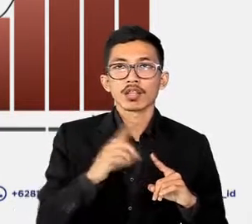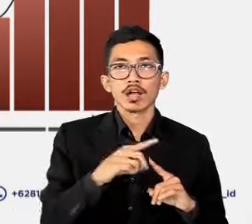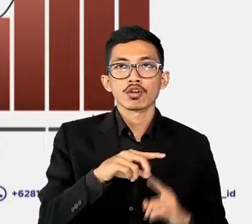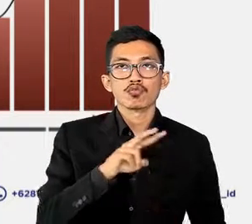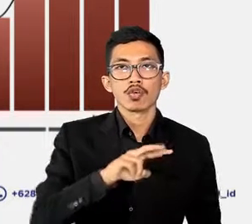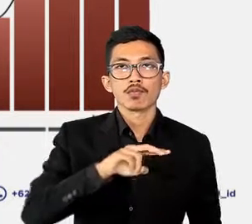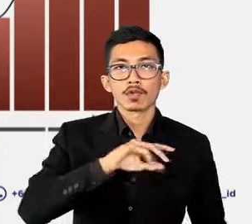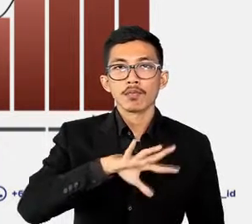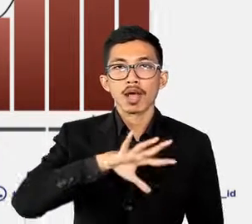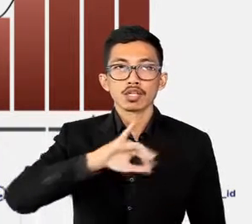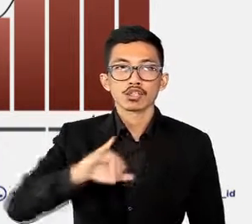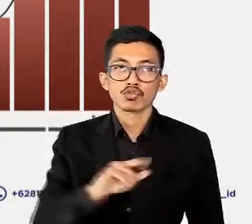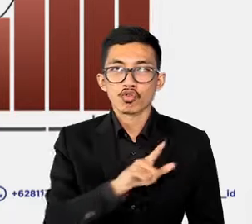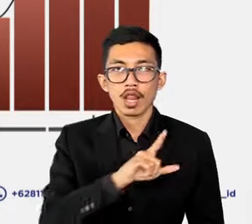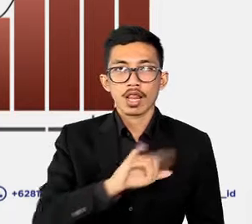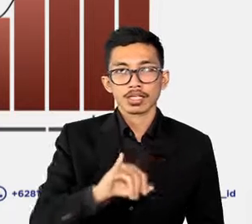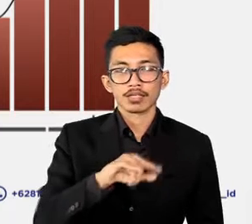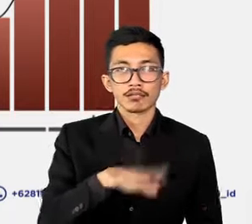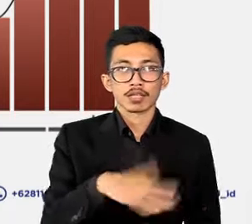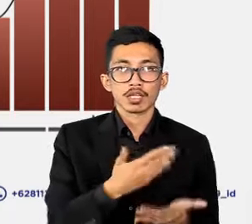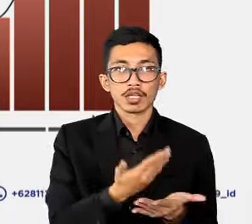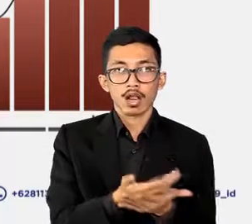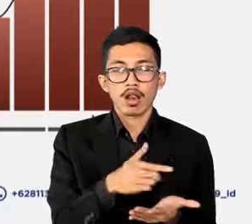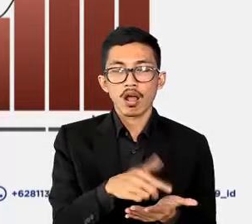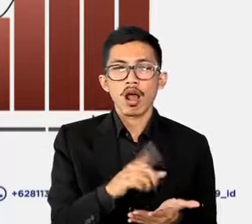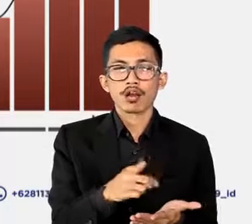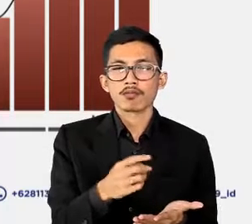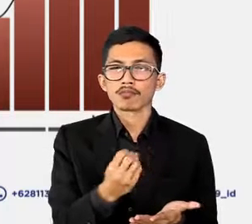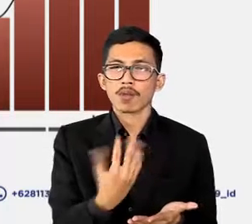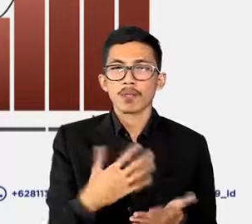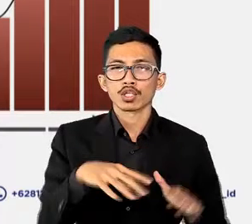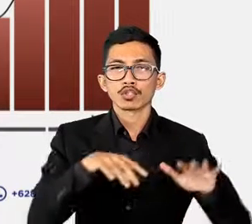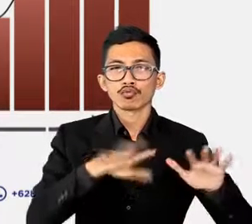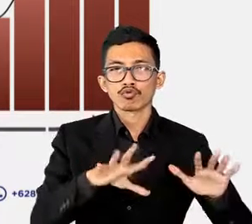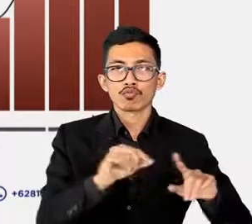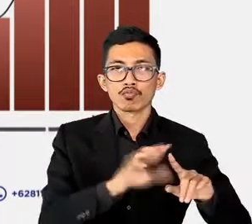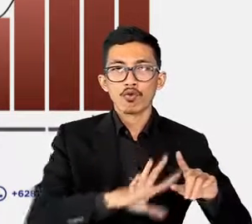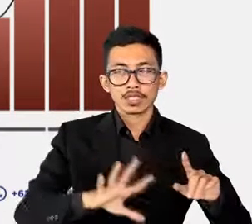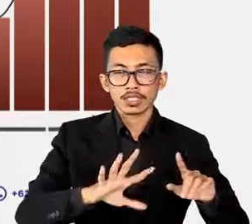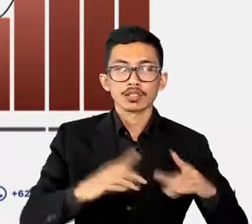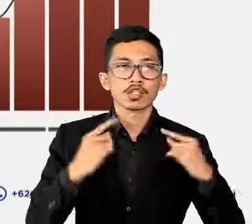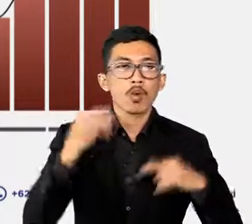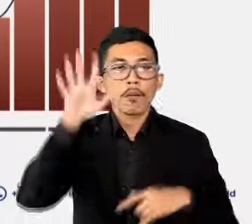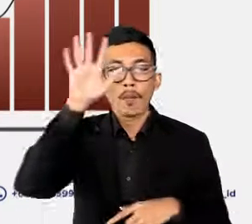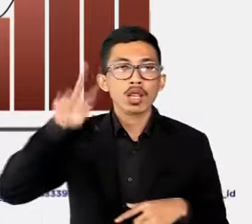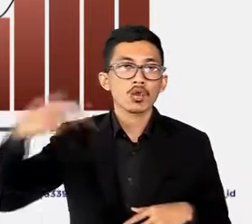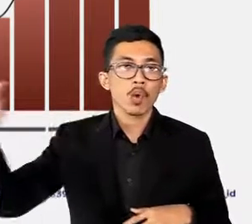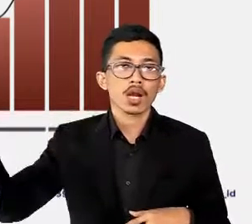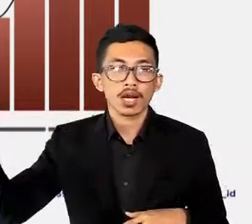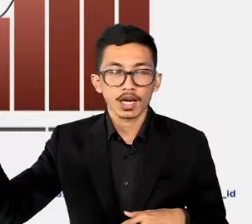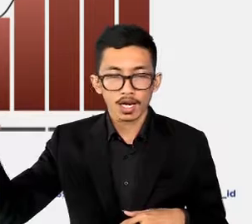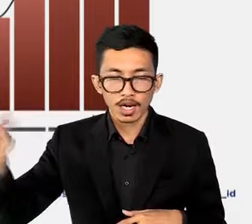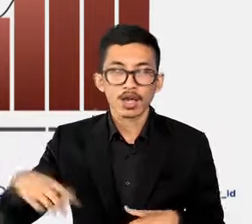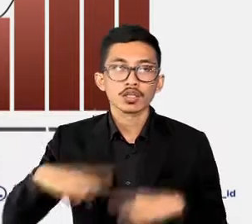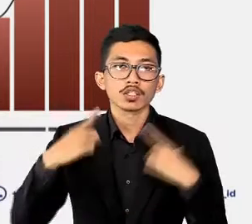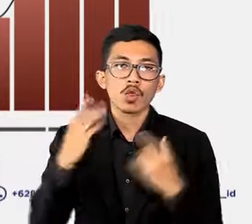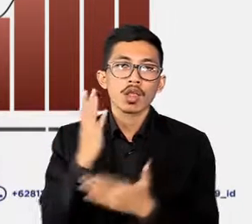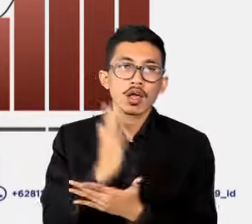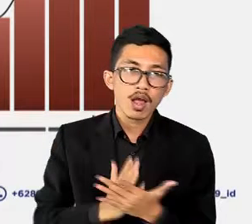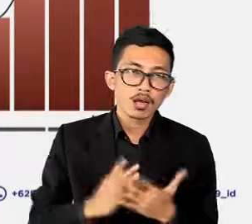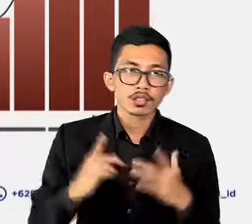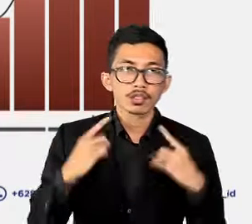25juli lalu ternyata 5 dari 10 provinsi berasal dari luar jawa-bali meski Jawa Tengah